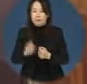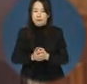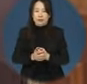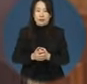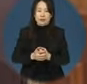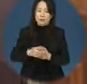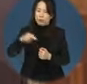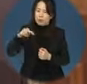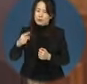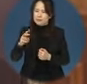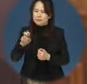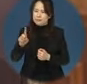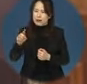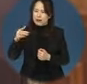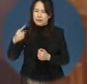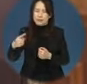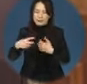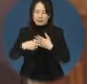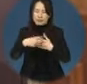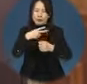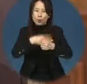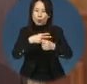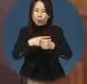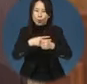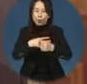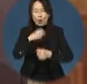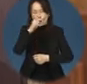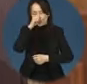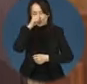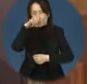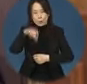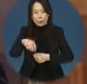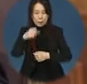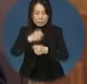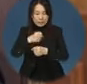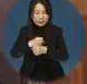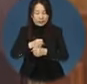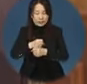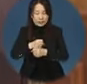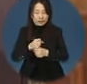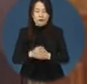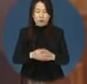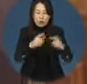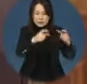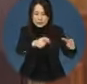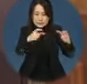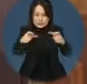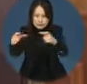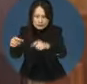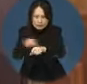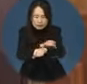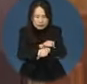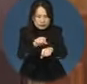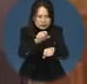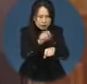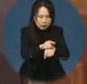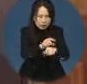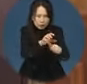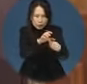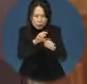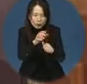단지를 만든다 이런 부분이 다 지역에 특화된 있고 지역에서 그동안 노력해왔던 산업 등을